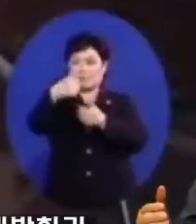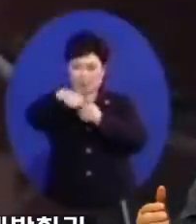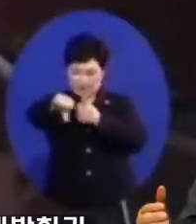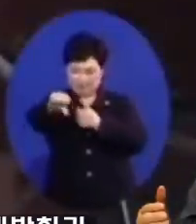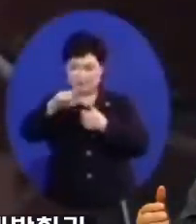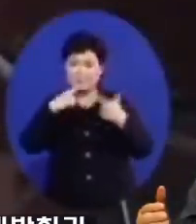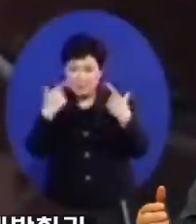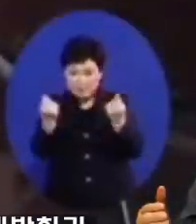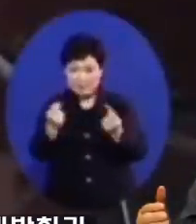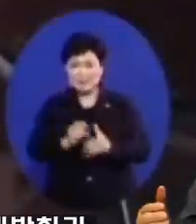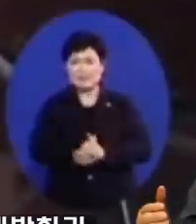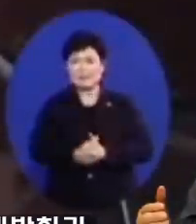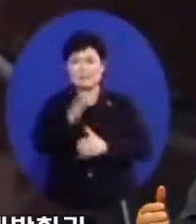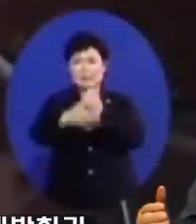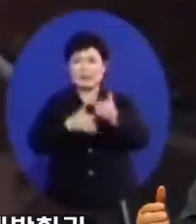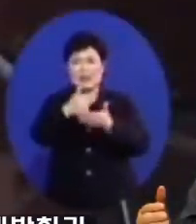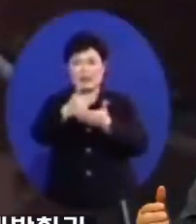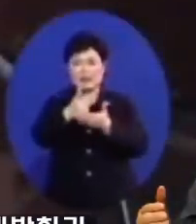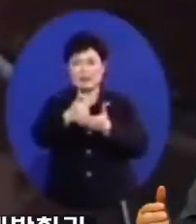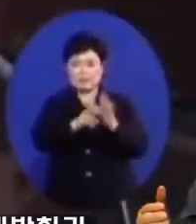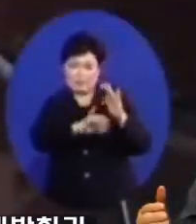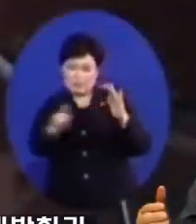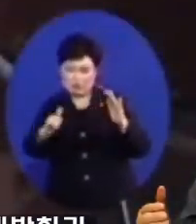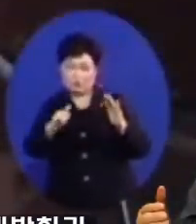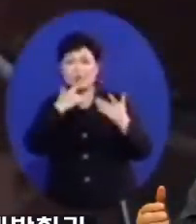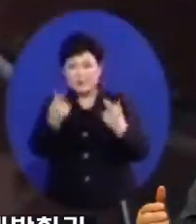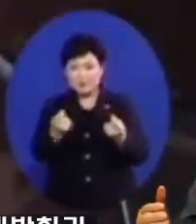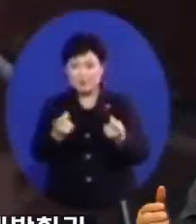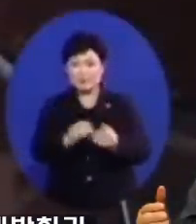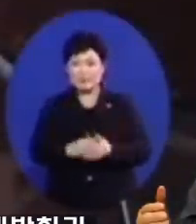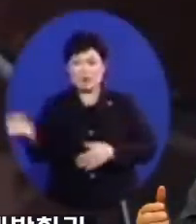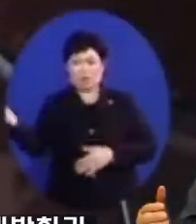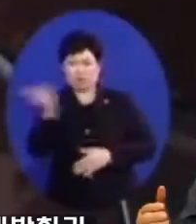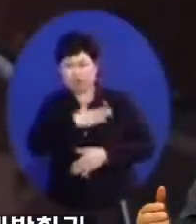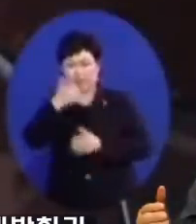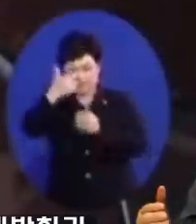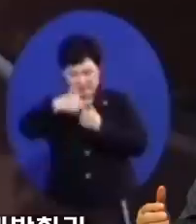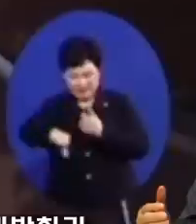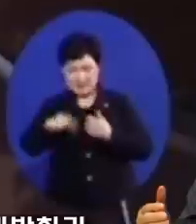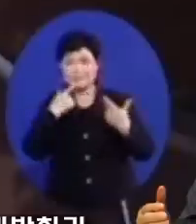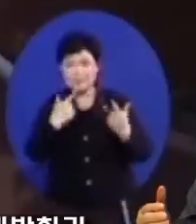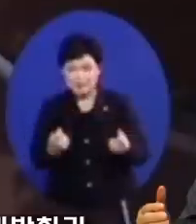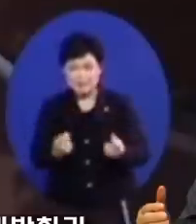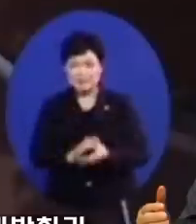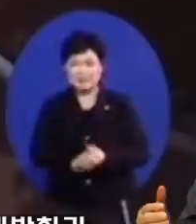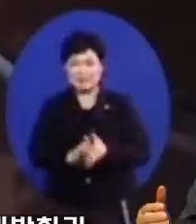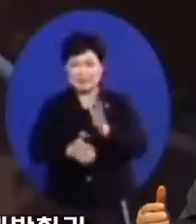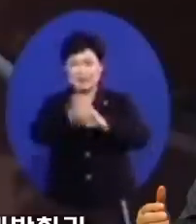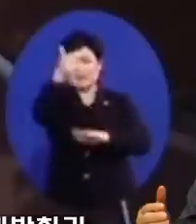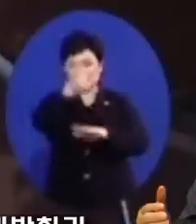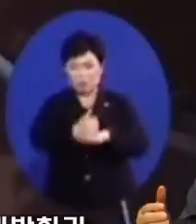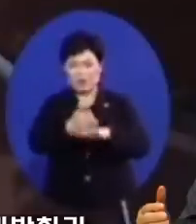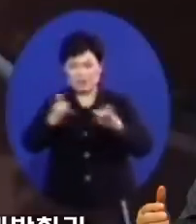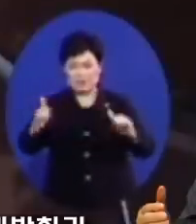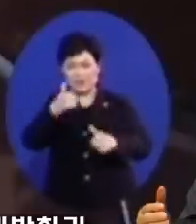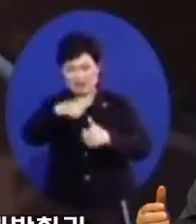아들입니다. 하나님의 식구입니다. 부잣집 아들입니다. 성공한 자의